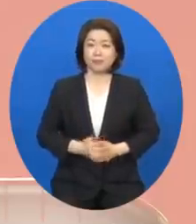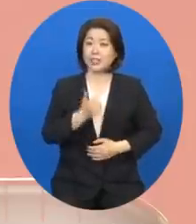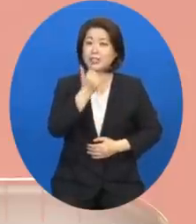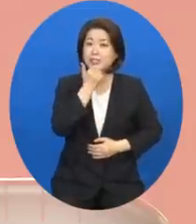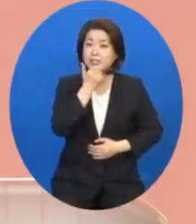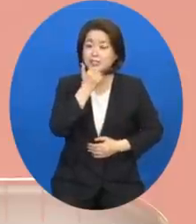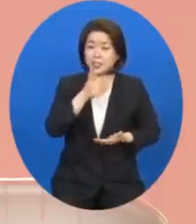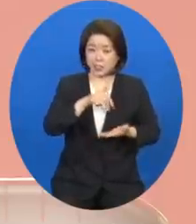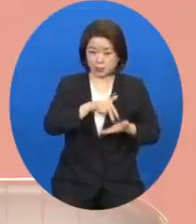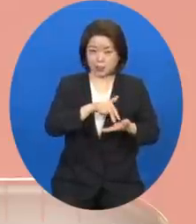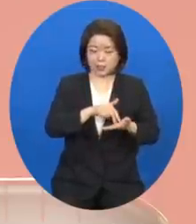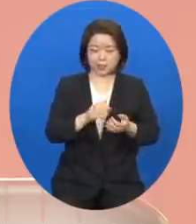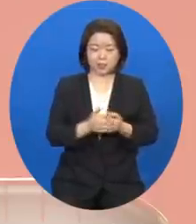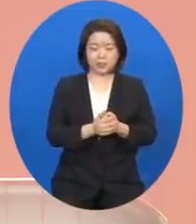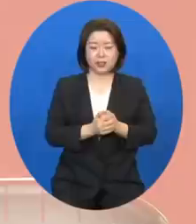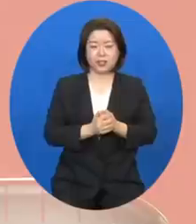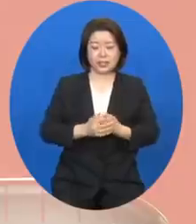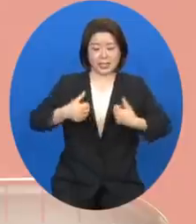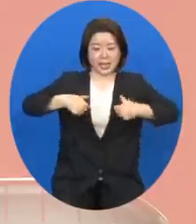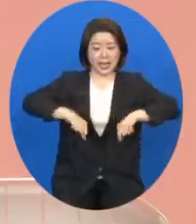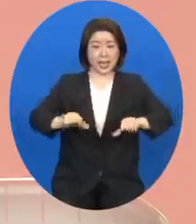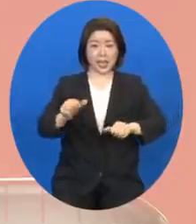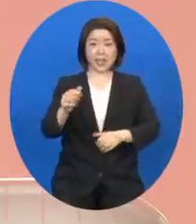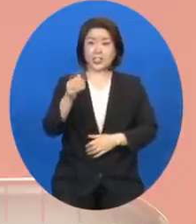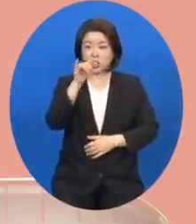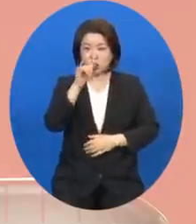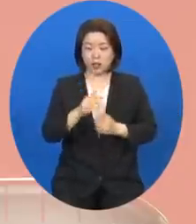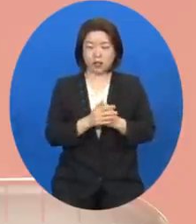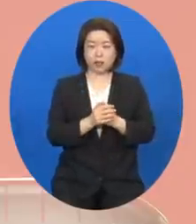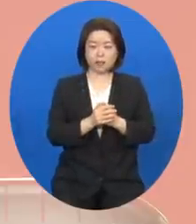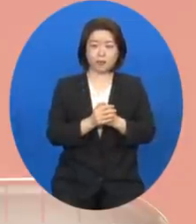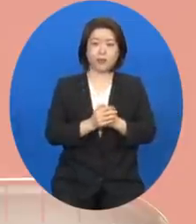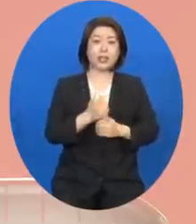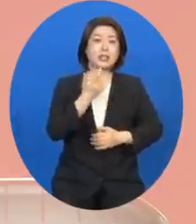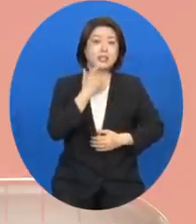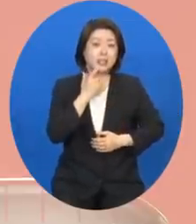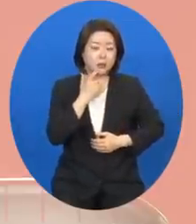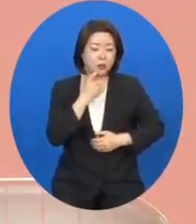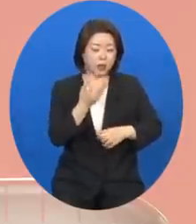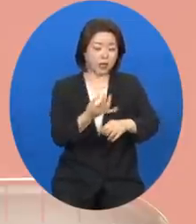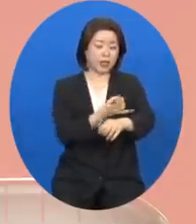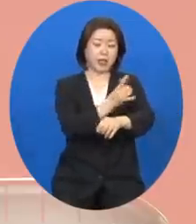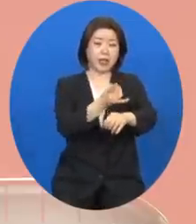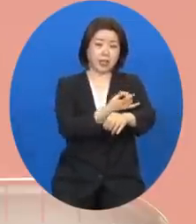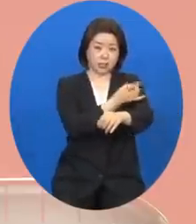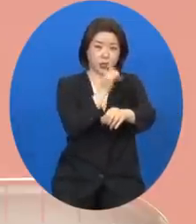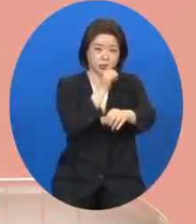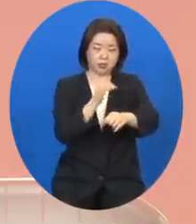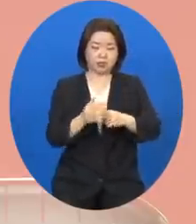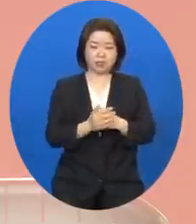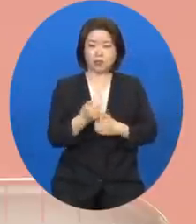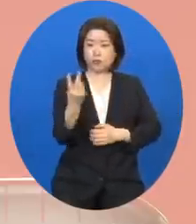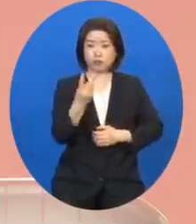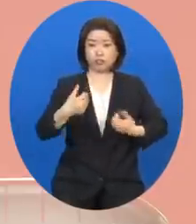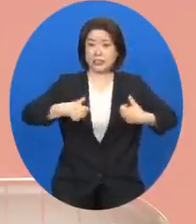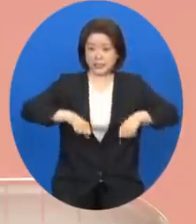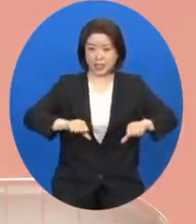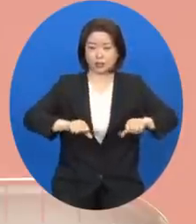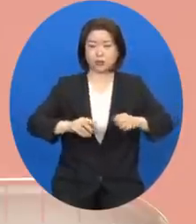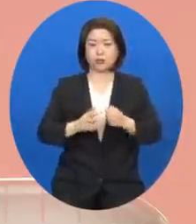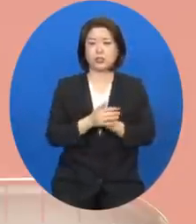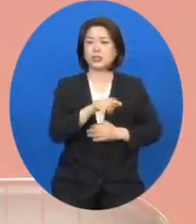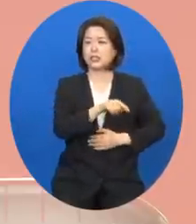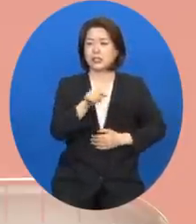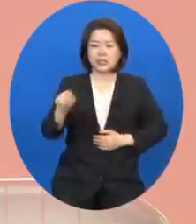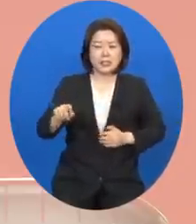이삭에게는 쌍둥이 두 아들이 있었습니다. 에서와 야곱이죠. 그런데 쌍둥이인데 이 두 아들의